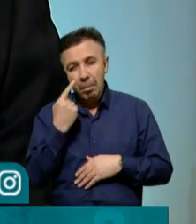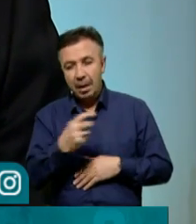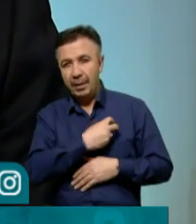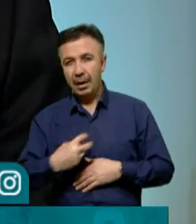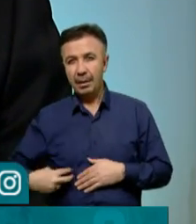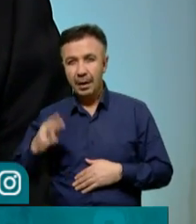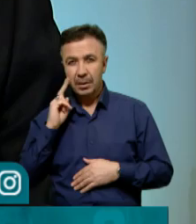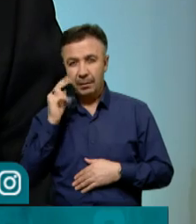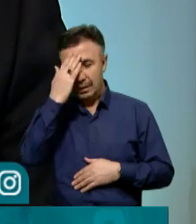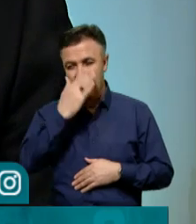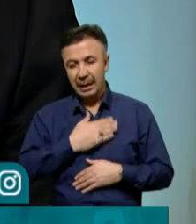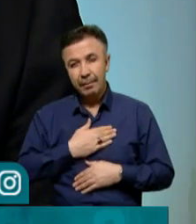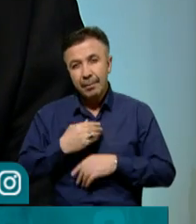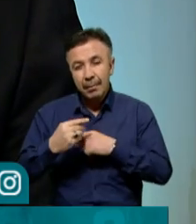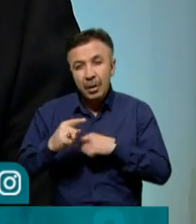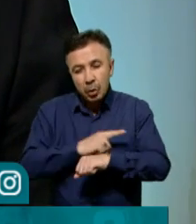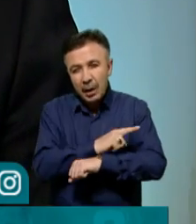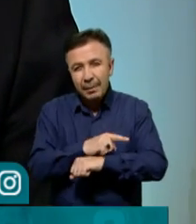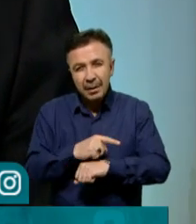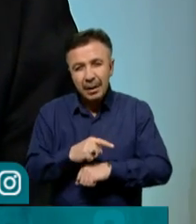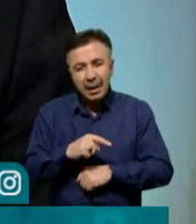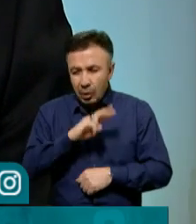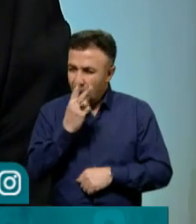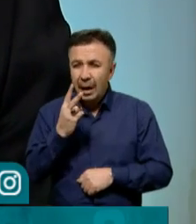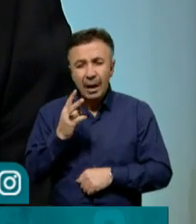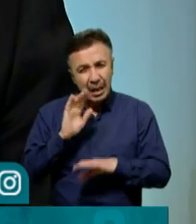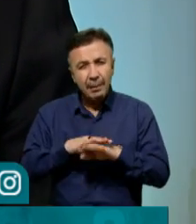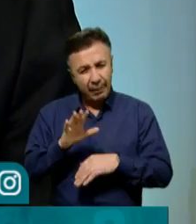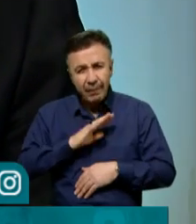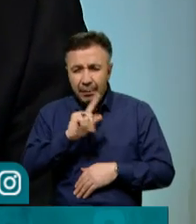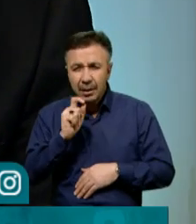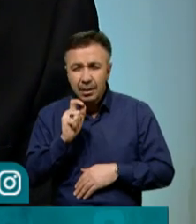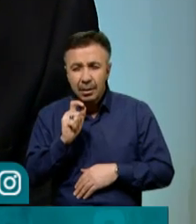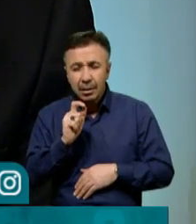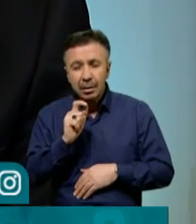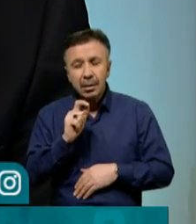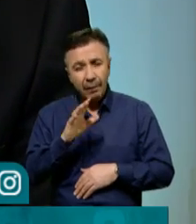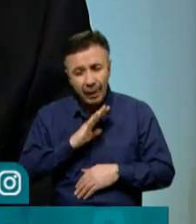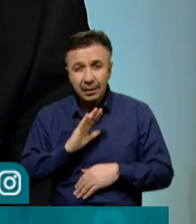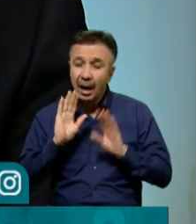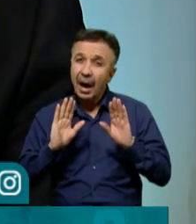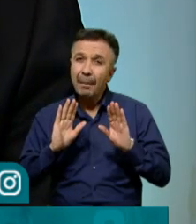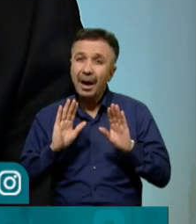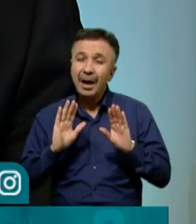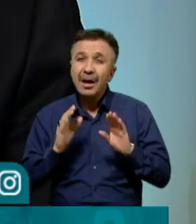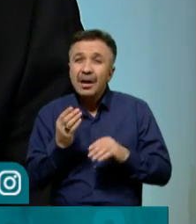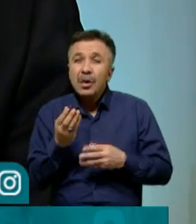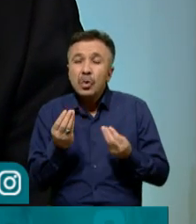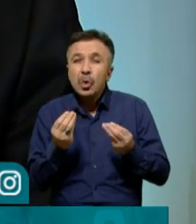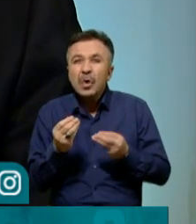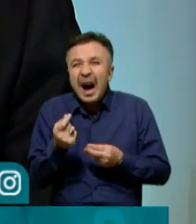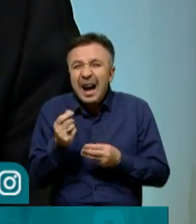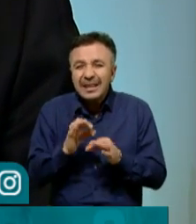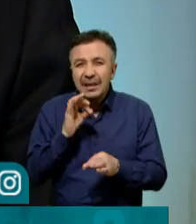vesselam Efendimiz döneminde günah işleyen yok muydu? Vardı. Vardı ama oran azdı. Onun için mesela